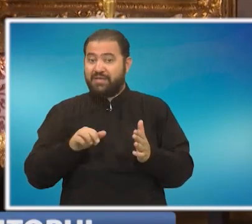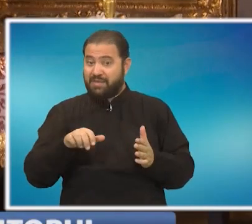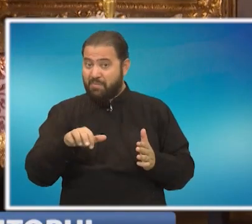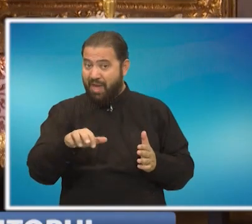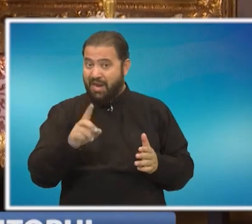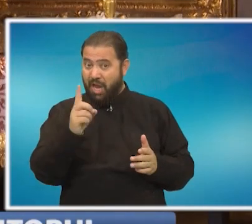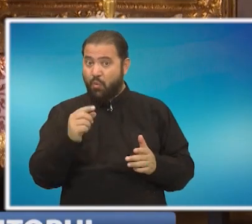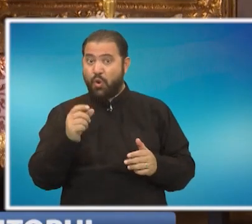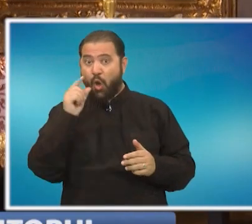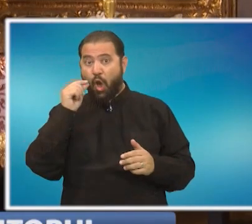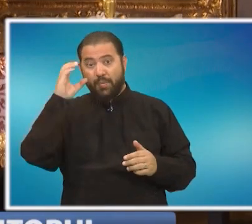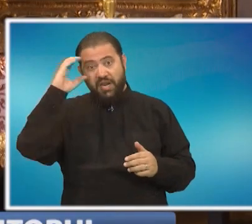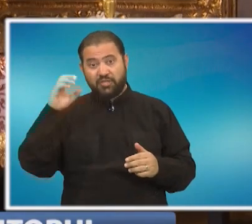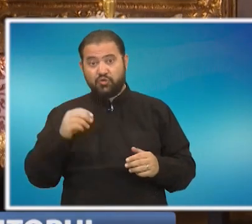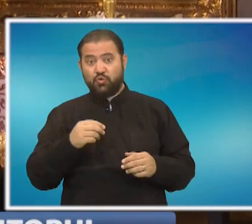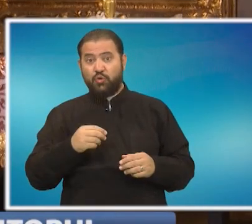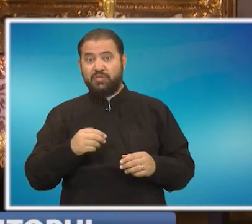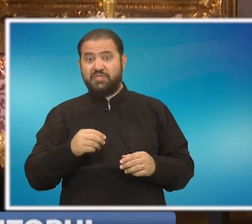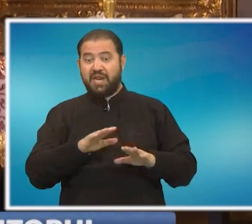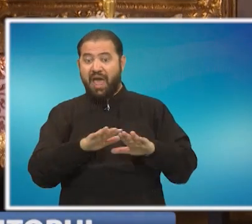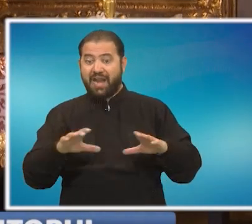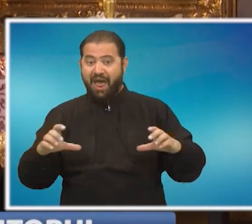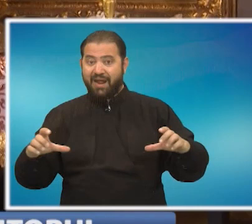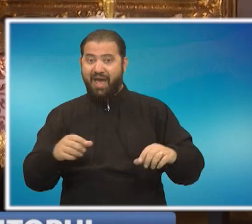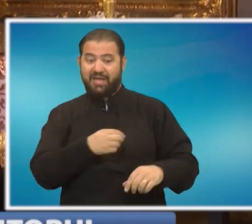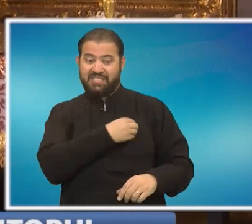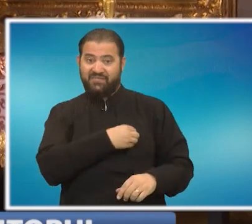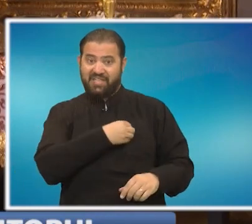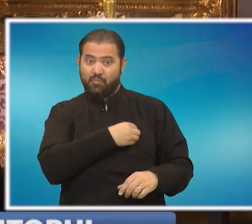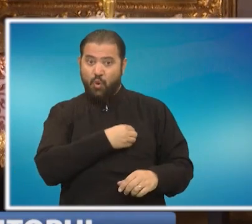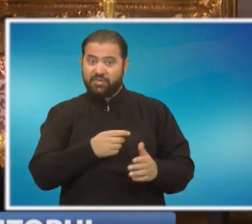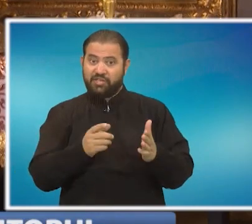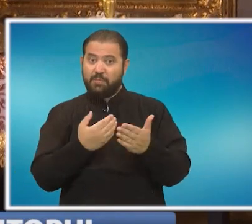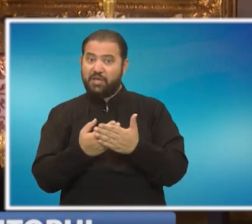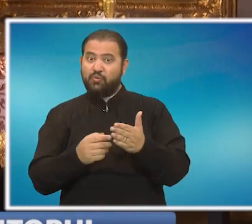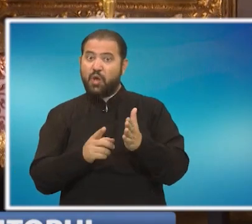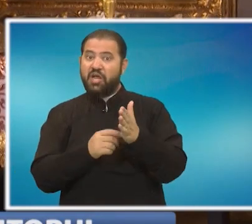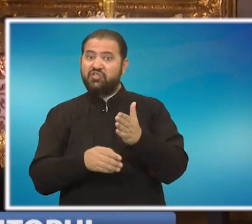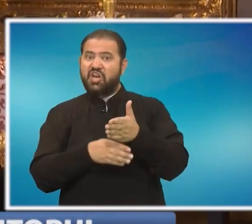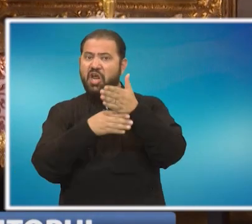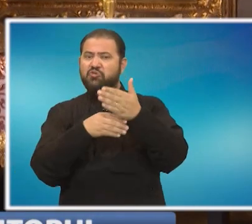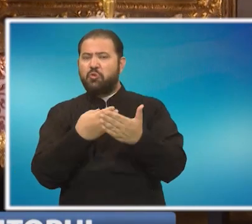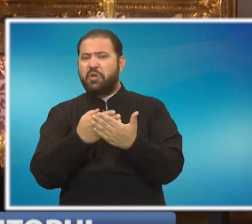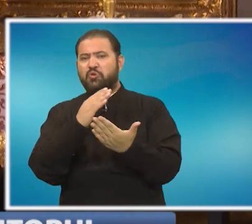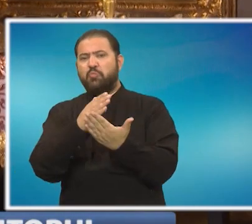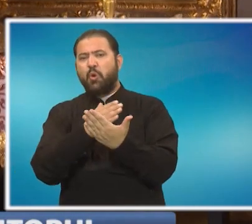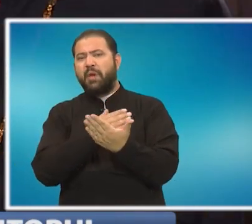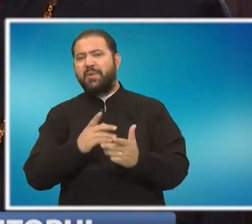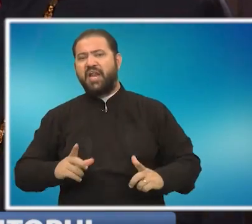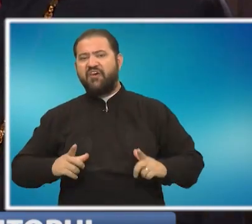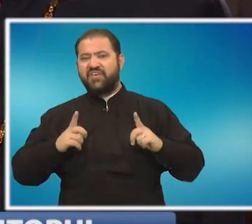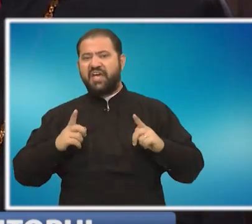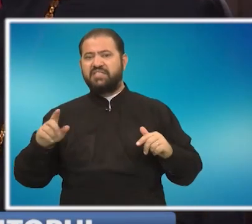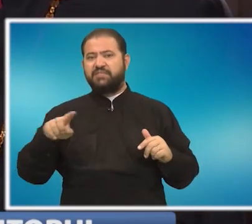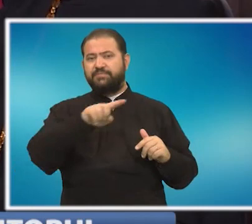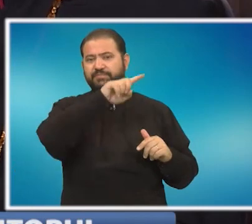un credincios către racla cu moaștele Sfântului Dimitrie pentru a-i cere ajutorul în problemele de zi cu zi?